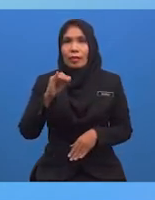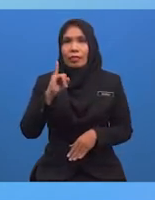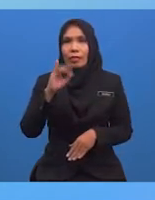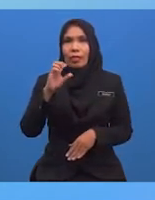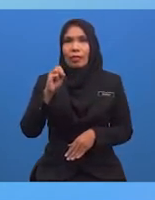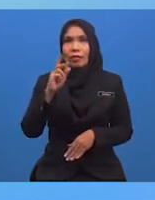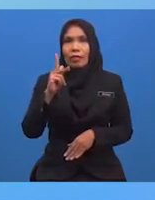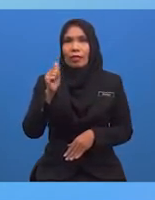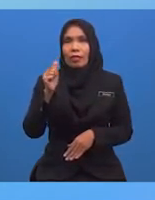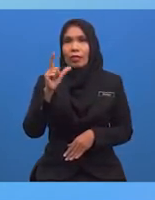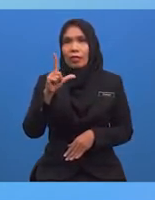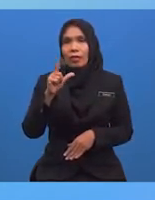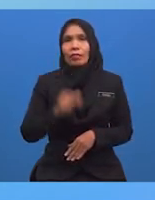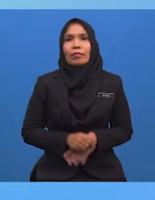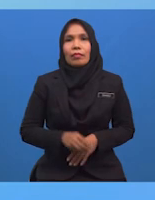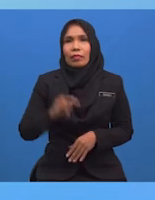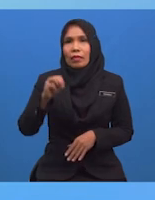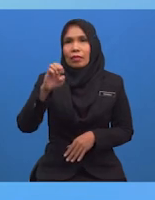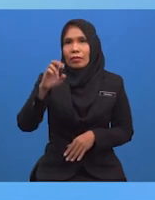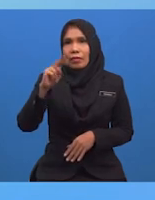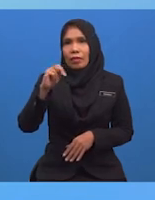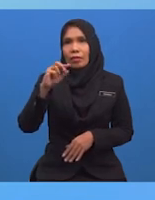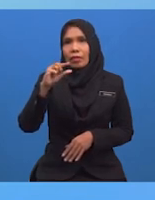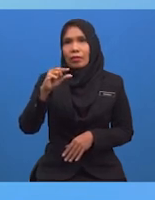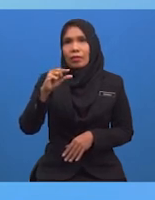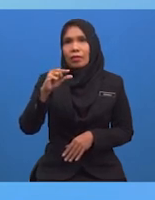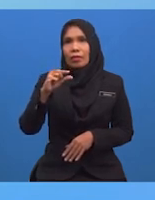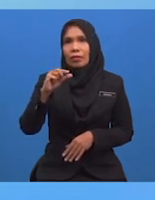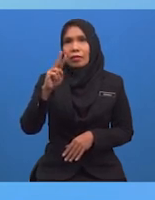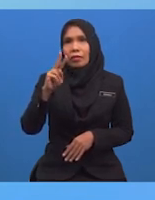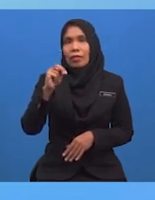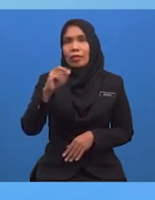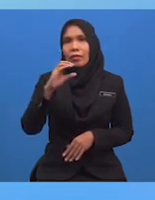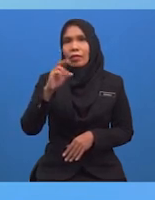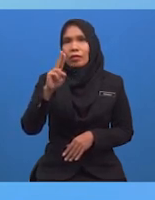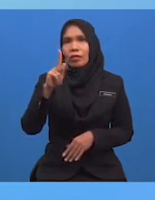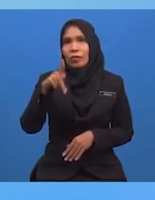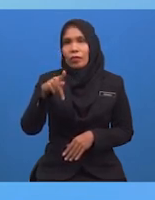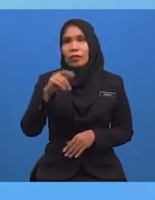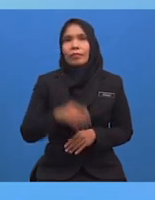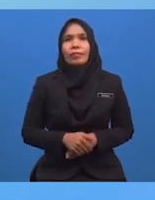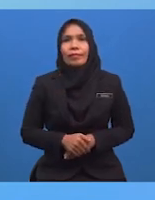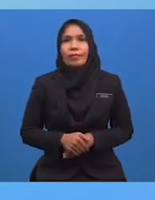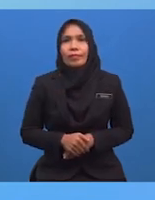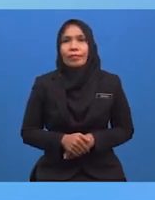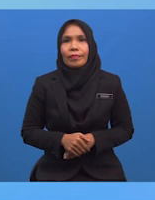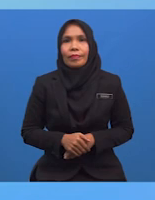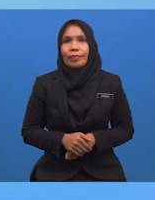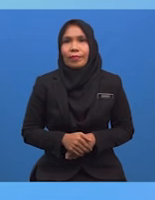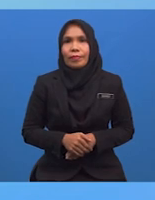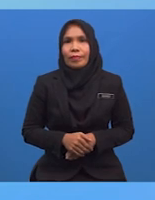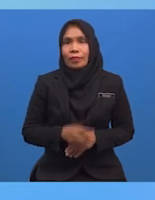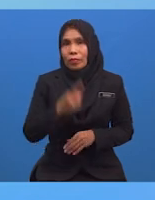kerajaan atau menaikkan cukai atau kedua-duanya sekali untuk menurunkan